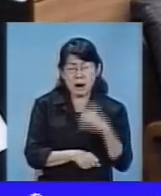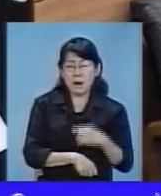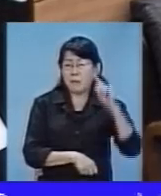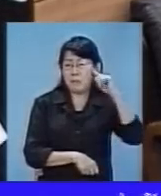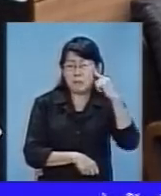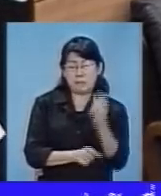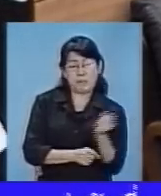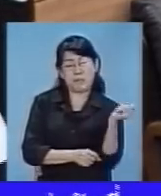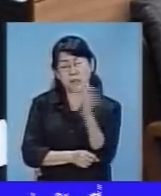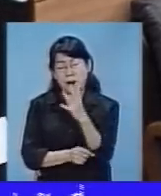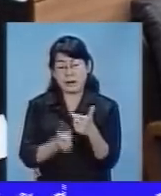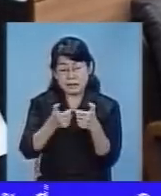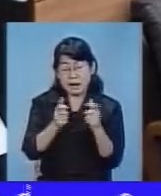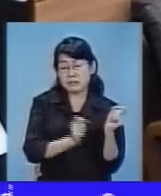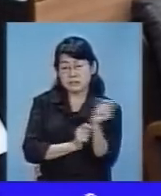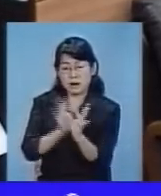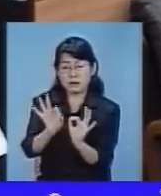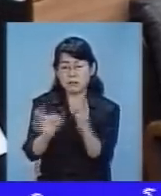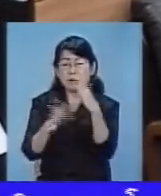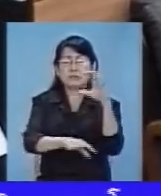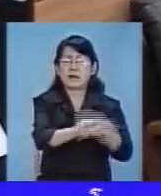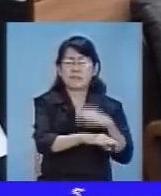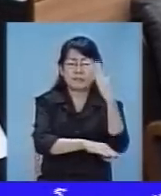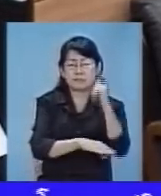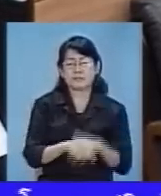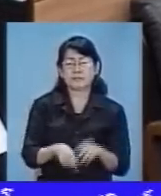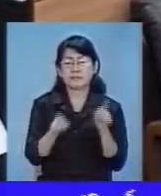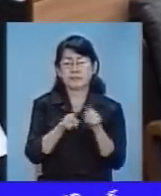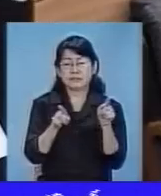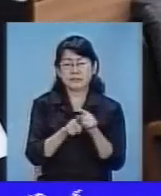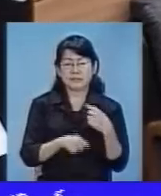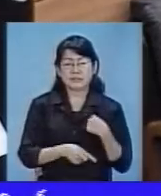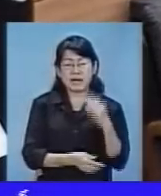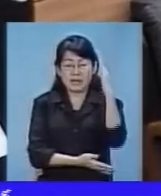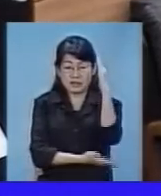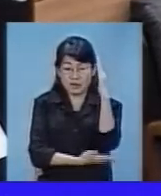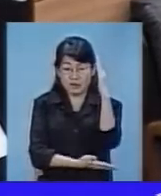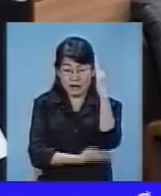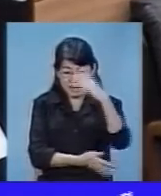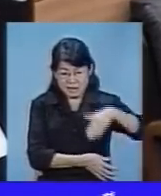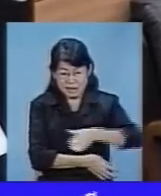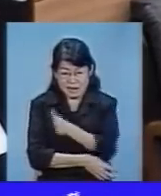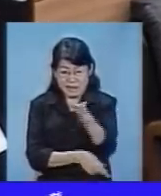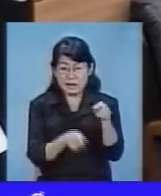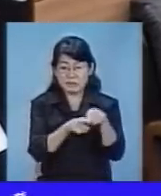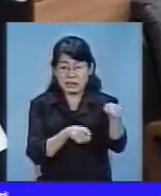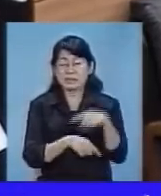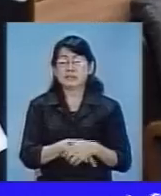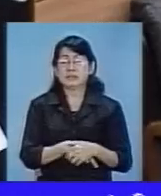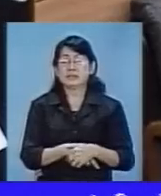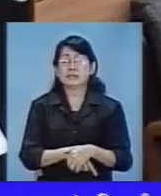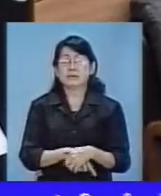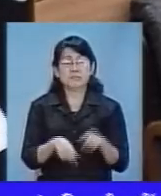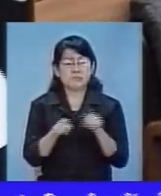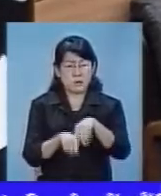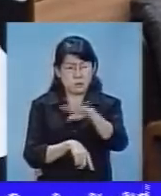ครับเสื้อแดงไปจับหรือแม้กระทั่งที่เซ็นเตอร์วันนะครับที่อนุสาวรีย์ก็ไปจับเขาก็รู้ครับ